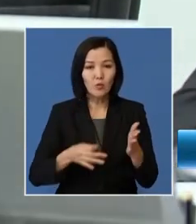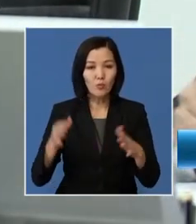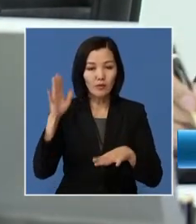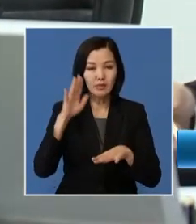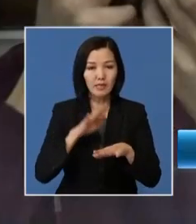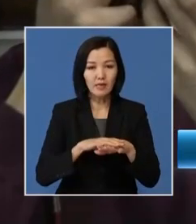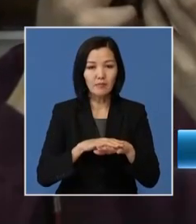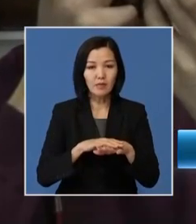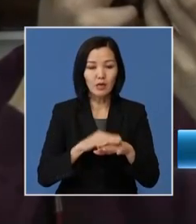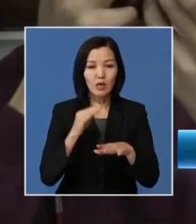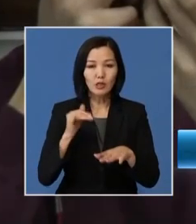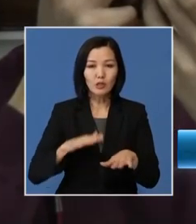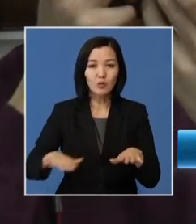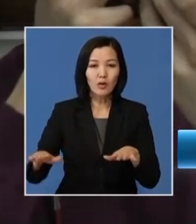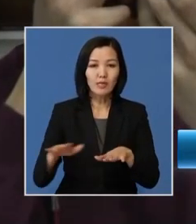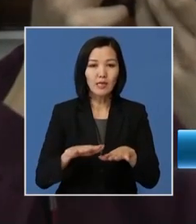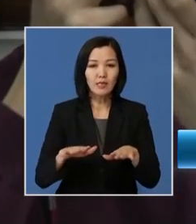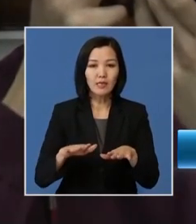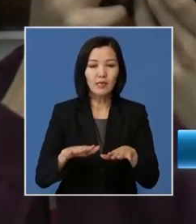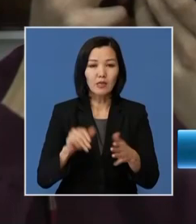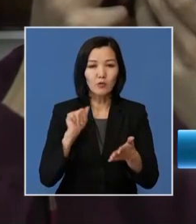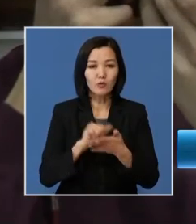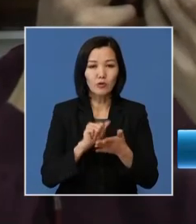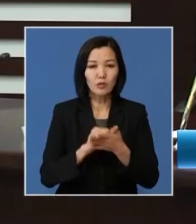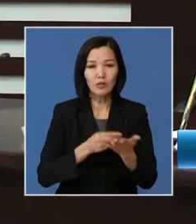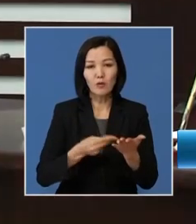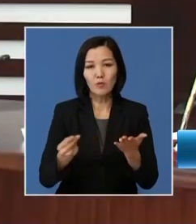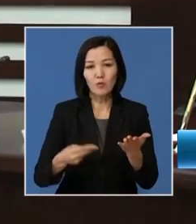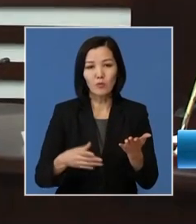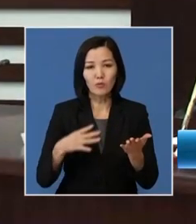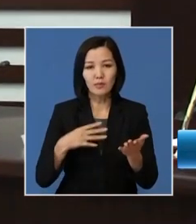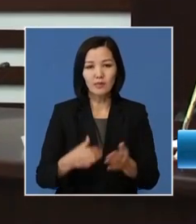жетісу адалдық алаңы жобасының жарғысына қол қойысты.